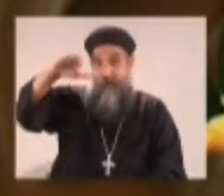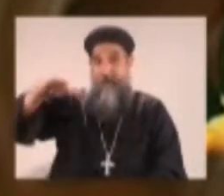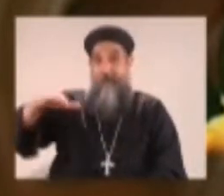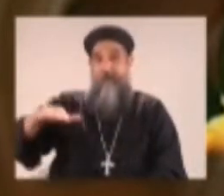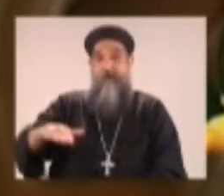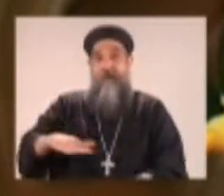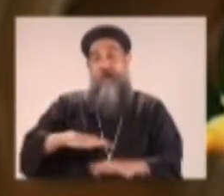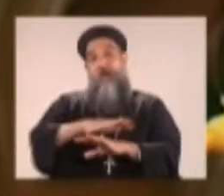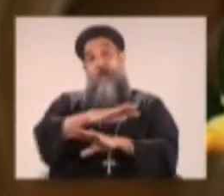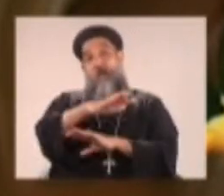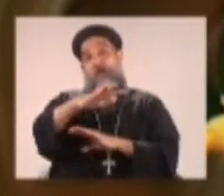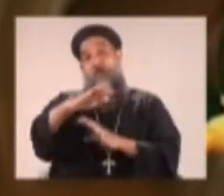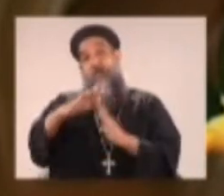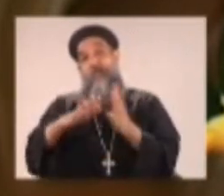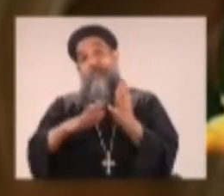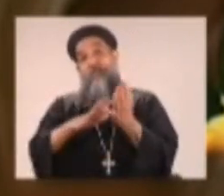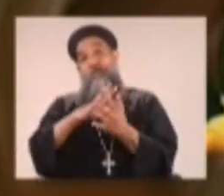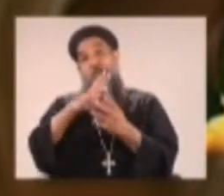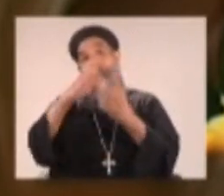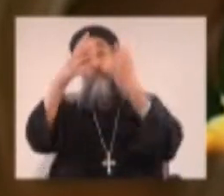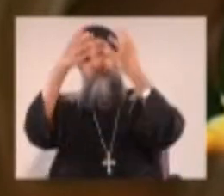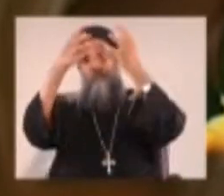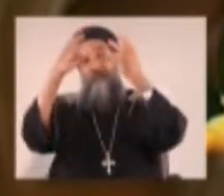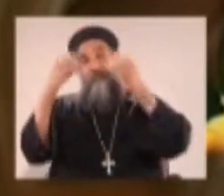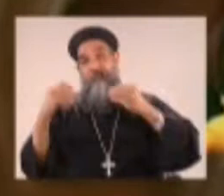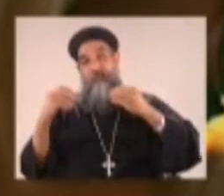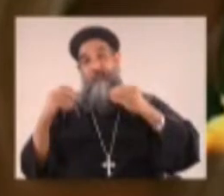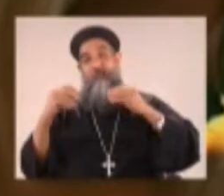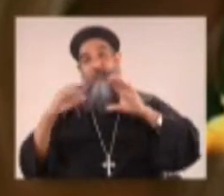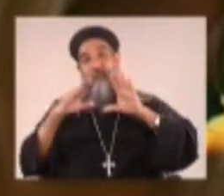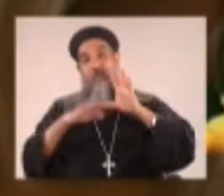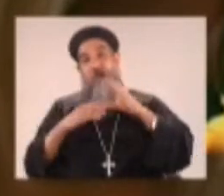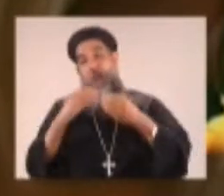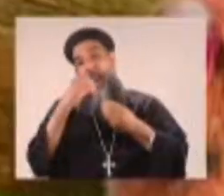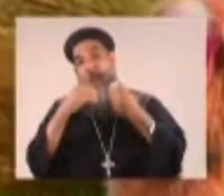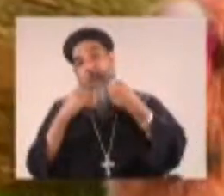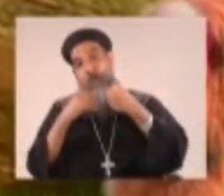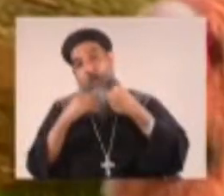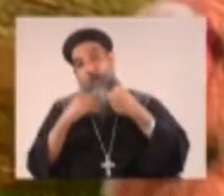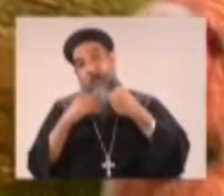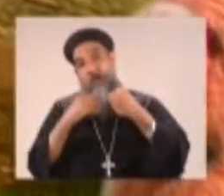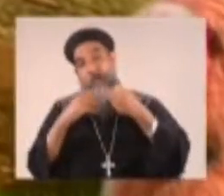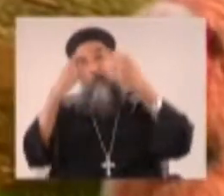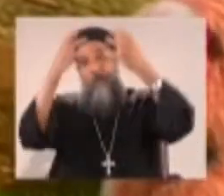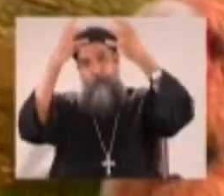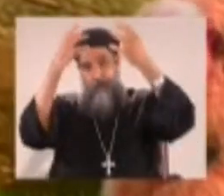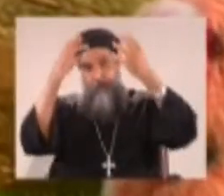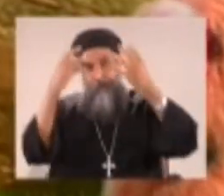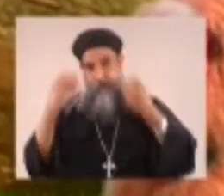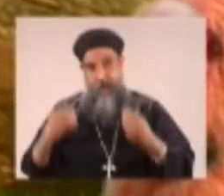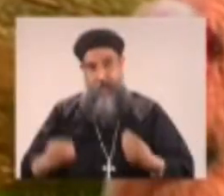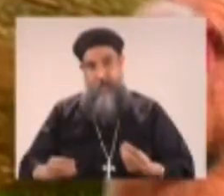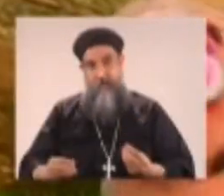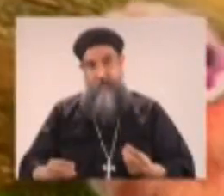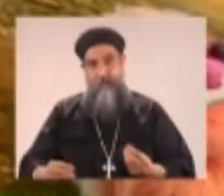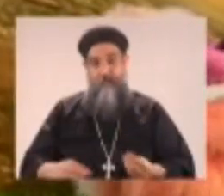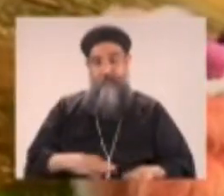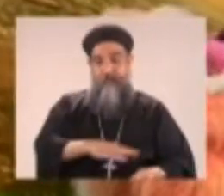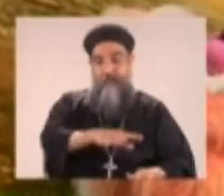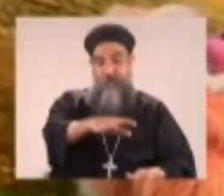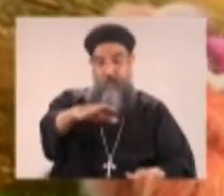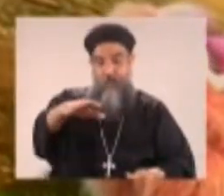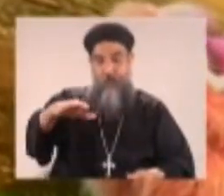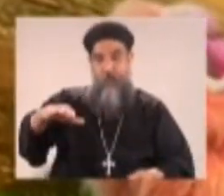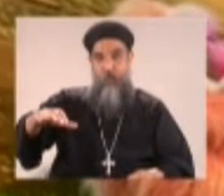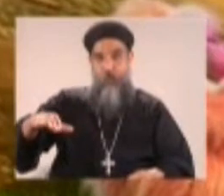متهيالي اننا نسينا نفسنا شوية، بس انا كنت ناوية اروق المكان. انت اللي عملت كده؟ ده انت